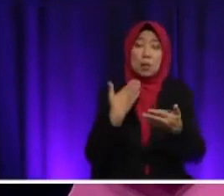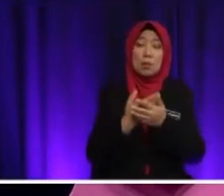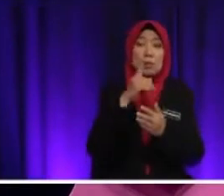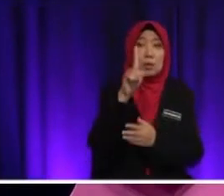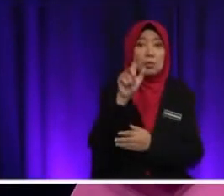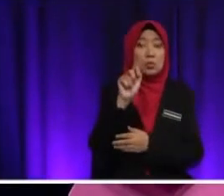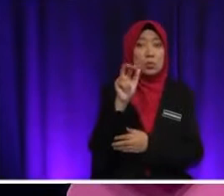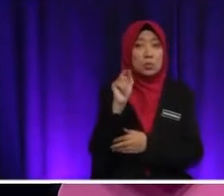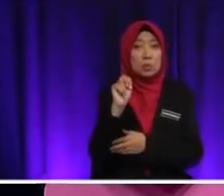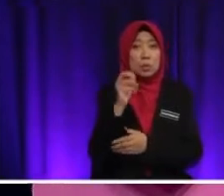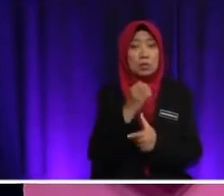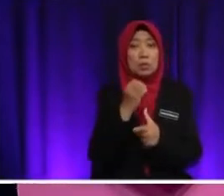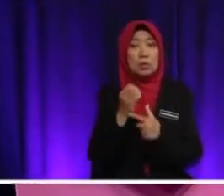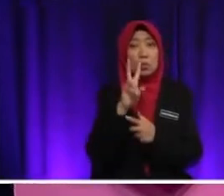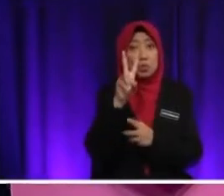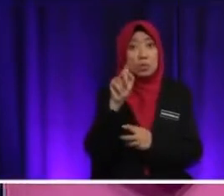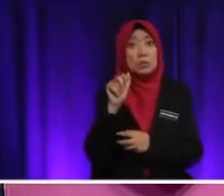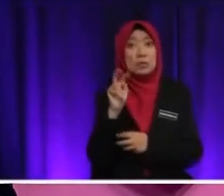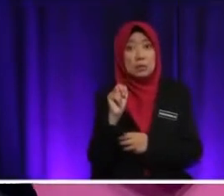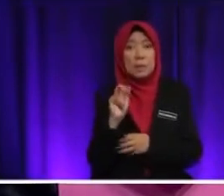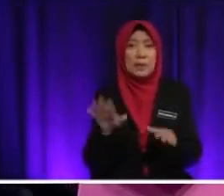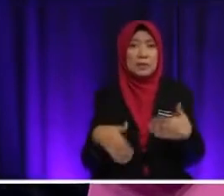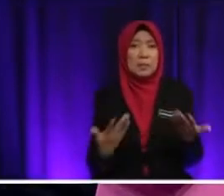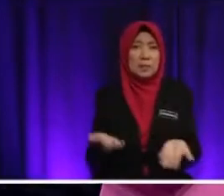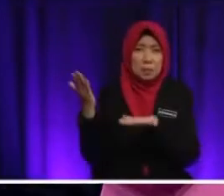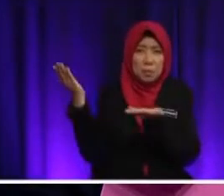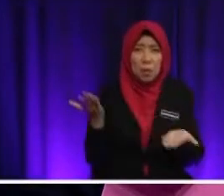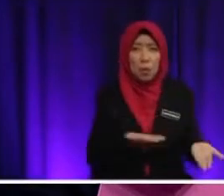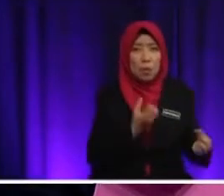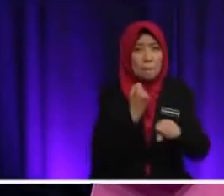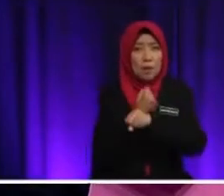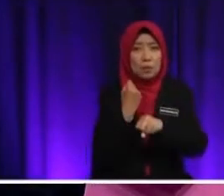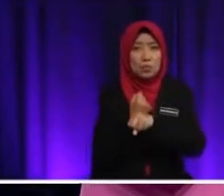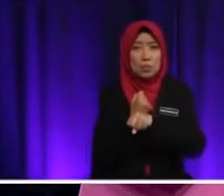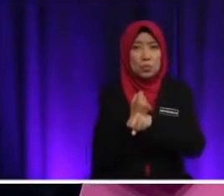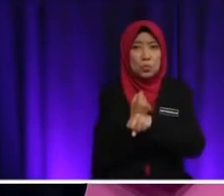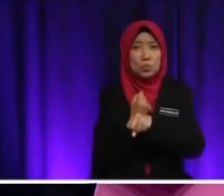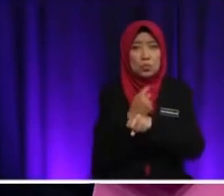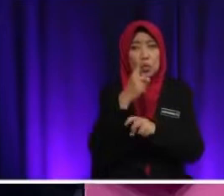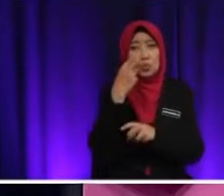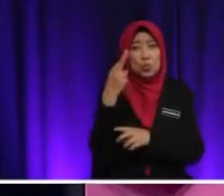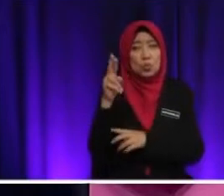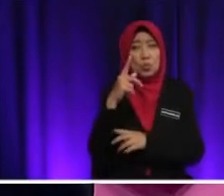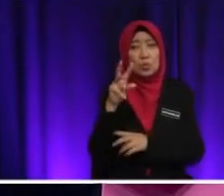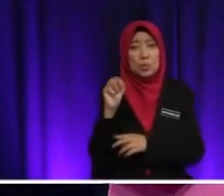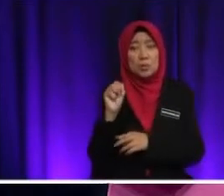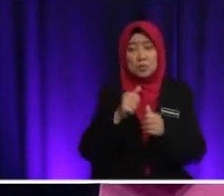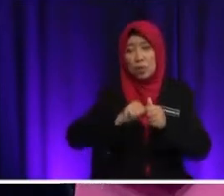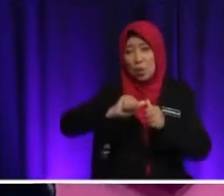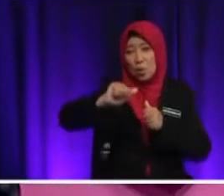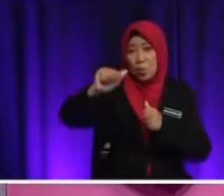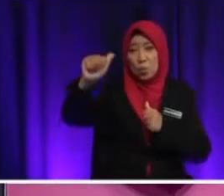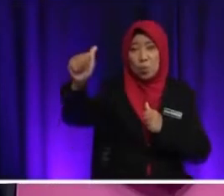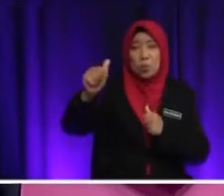tan hingga dekat dua tan. Berat ustaz. Macam mana bawa daripada Aswan yang lebih kurang 1,000 kilometer, macam mana dia bawa pergi